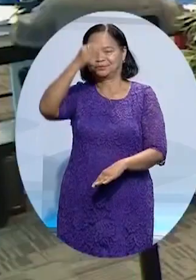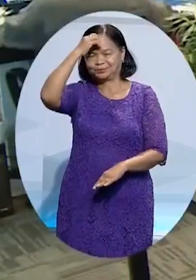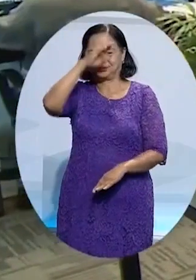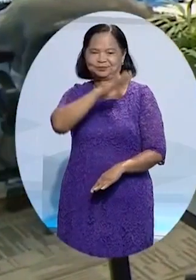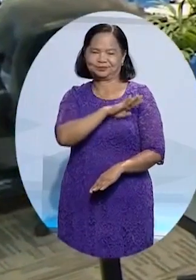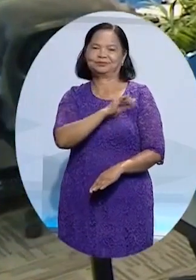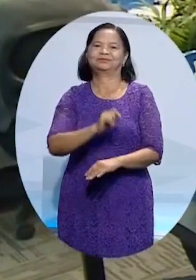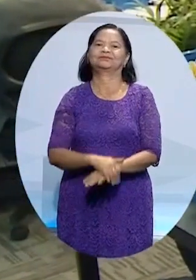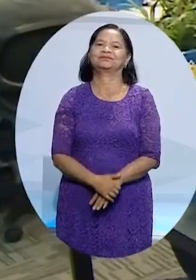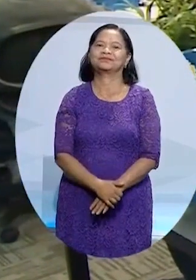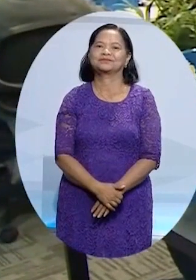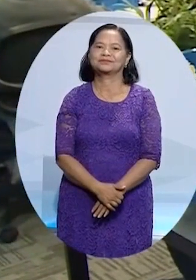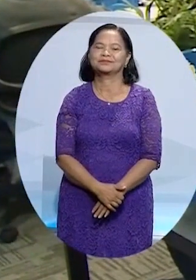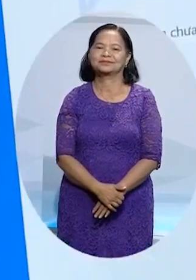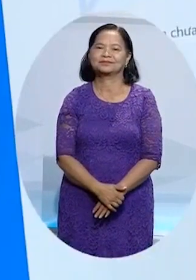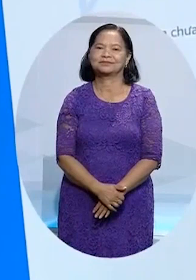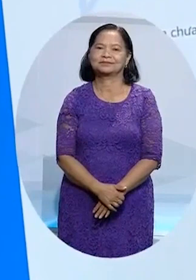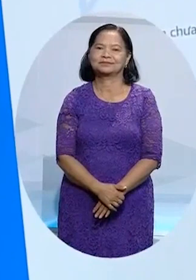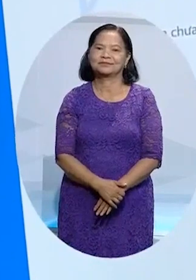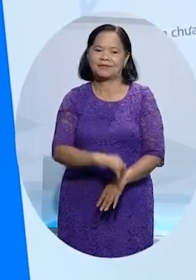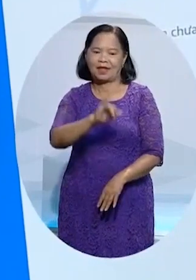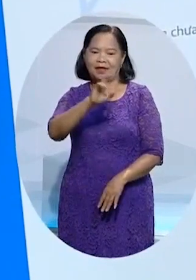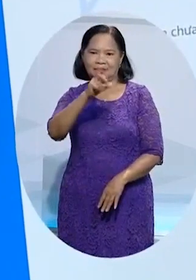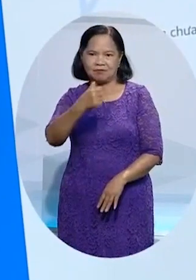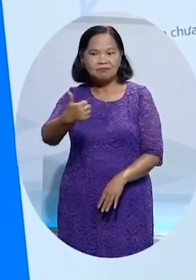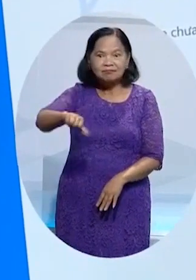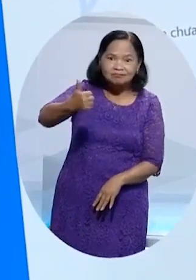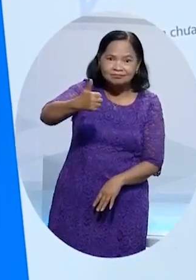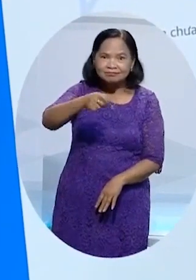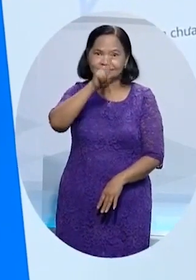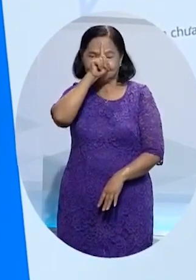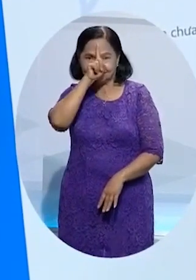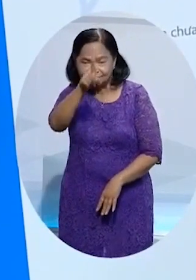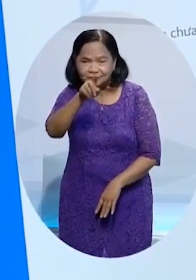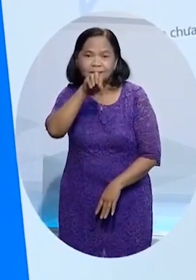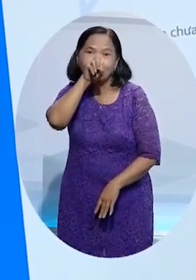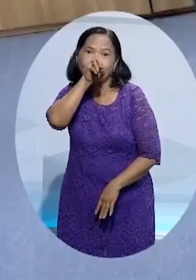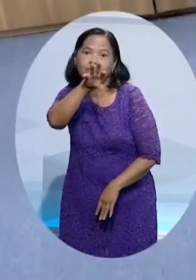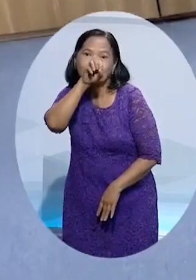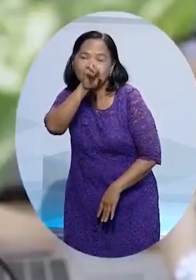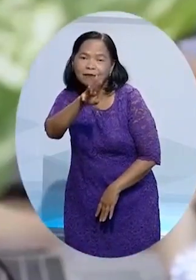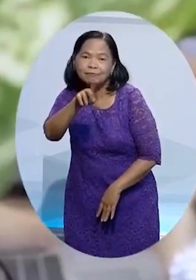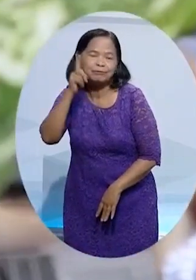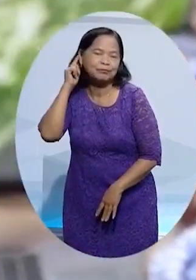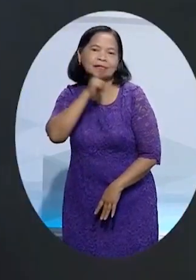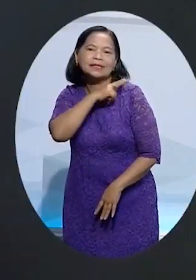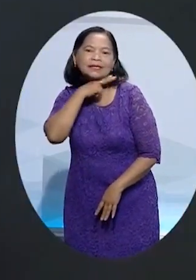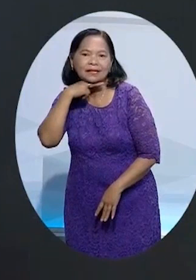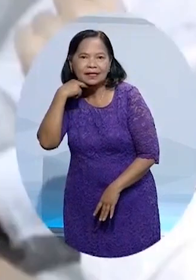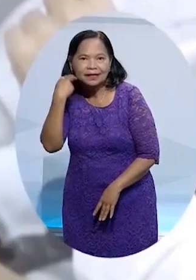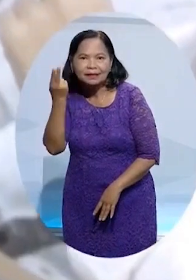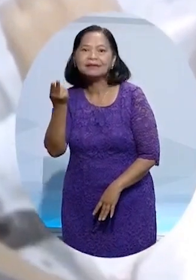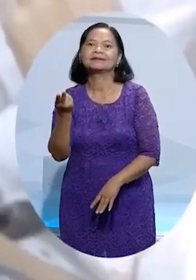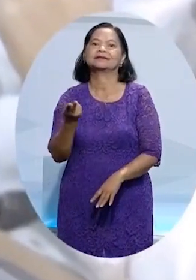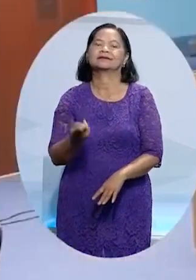sinh. Ngoài hệ thống iSpeak độc quyền đánh giá chính xác cách phát âm của học sinh, tại Edupia còn có cách học trực tuyến như